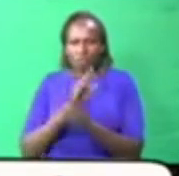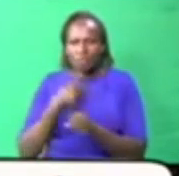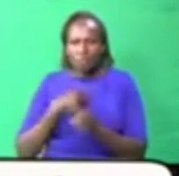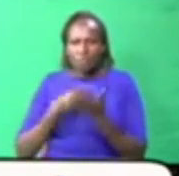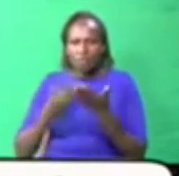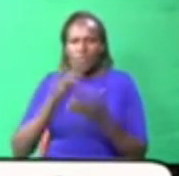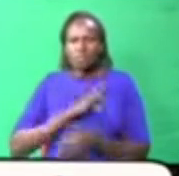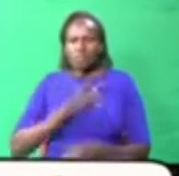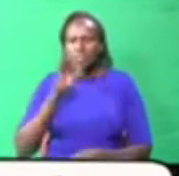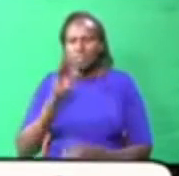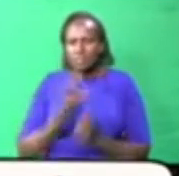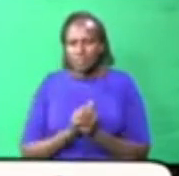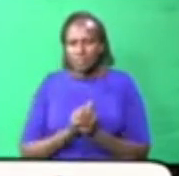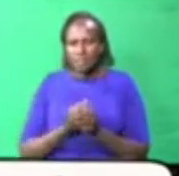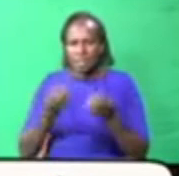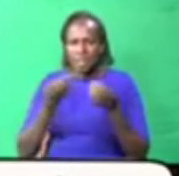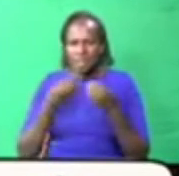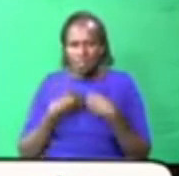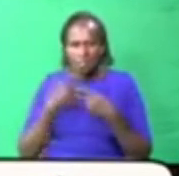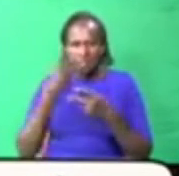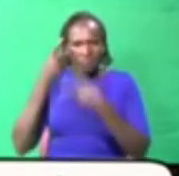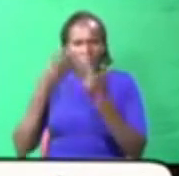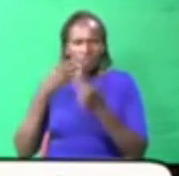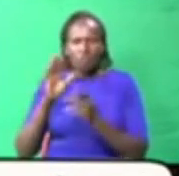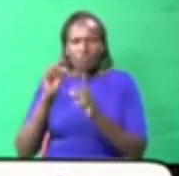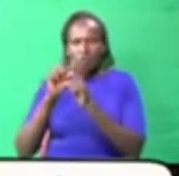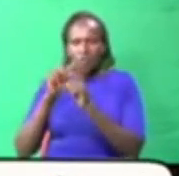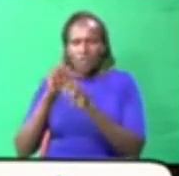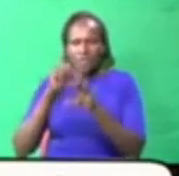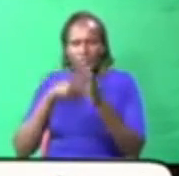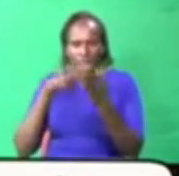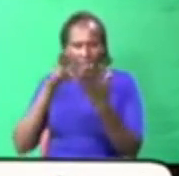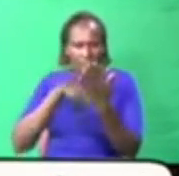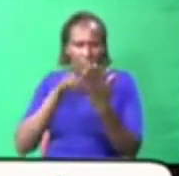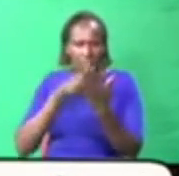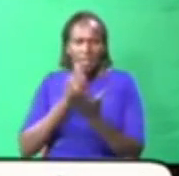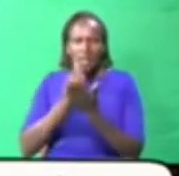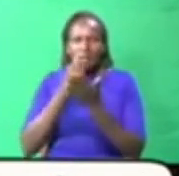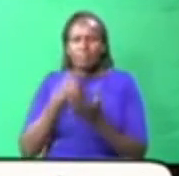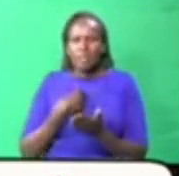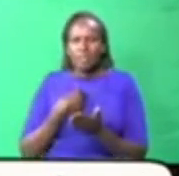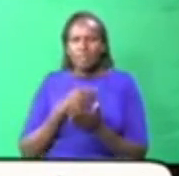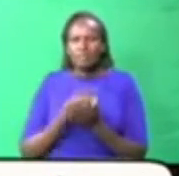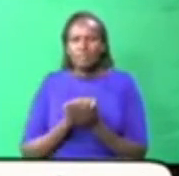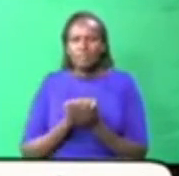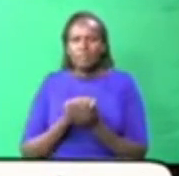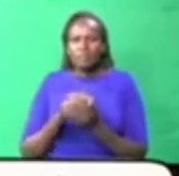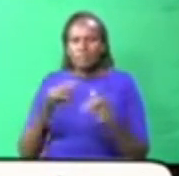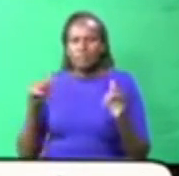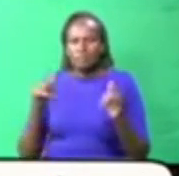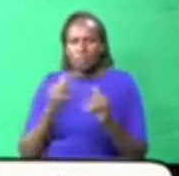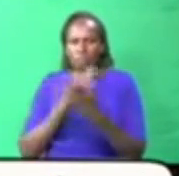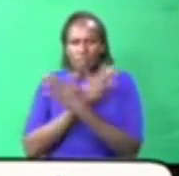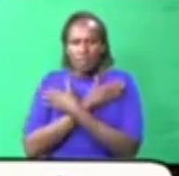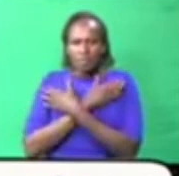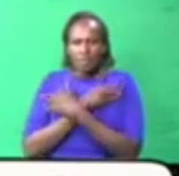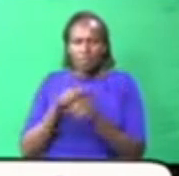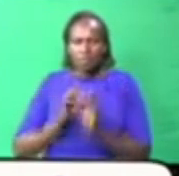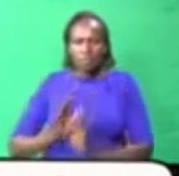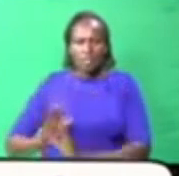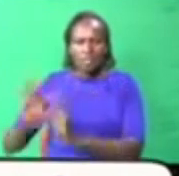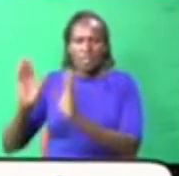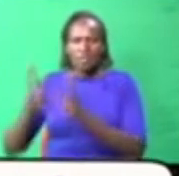Mtakatifu, nipe ufunuo wa neno lako ninapolisoma. Nisaidie kutengana na marafiki na kuacha njia zote za